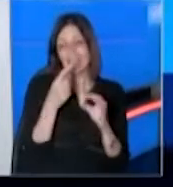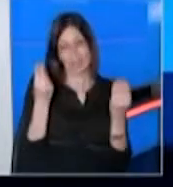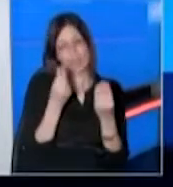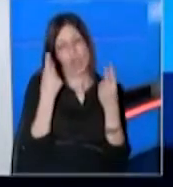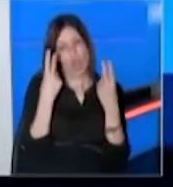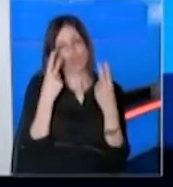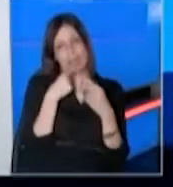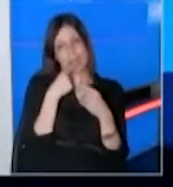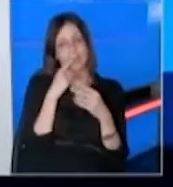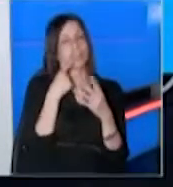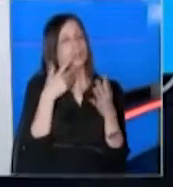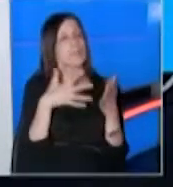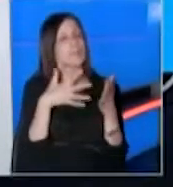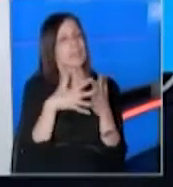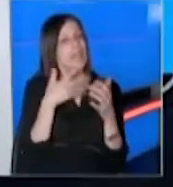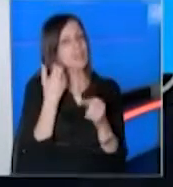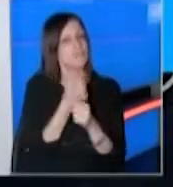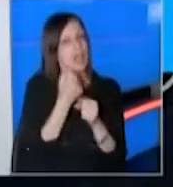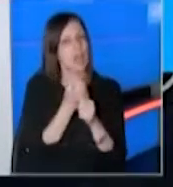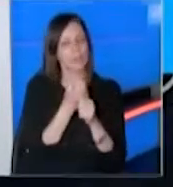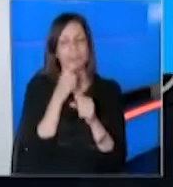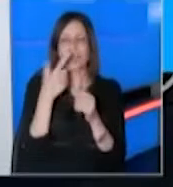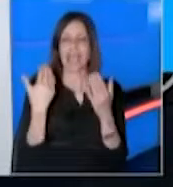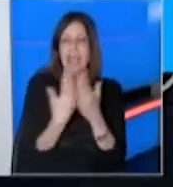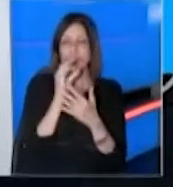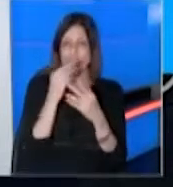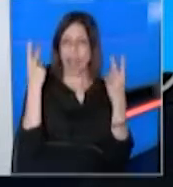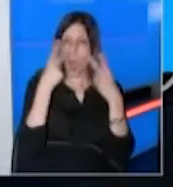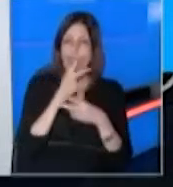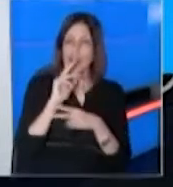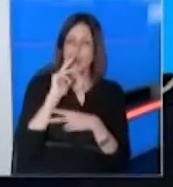מאוד לציין. מה זאת אומרת בדיקת הפעלה חקלאית? החידוש של החוזה כל